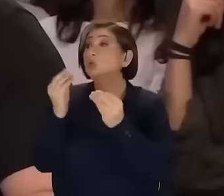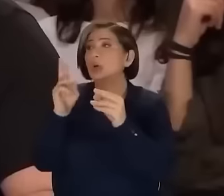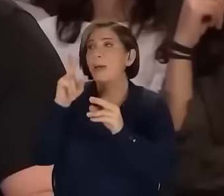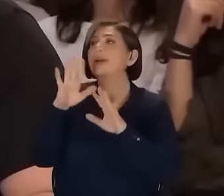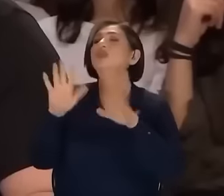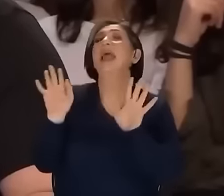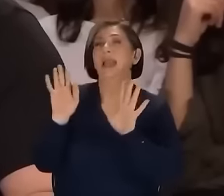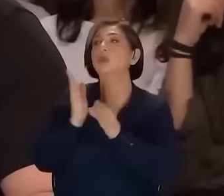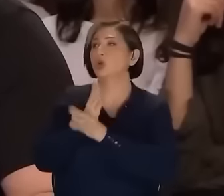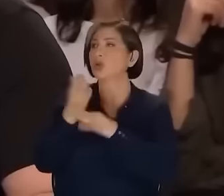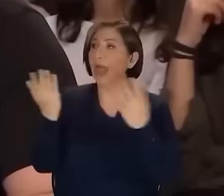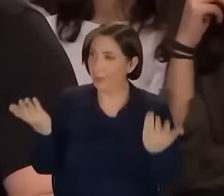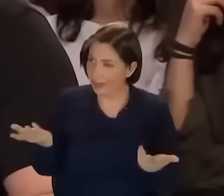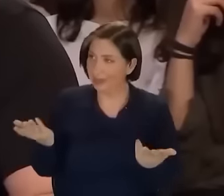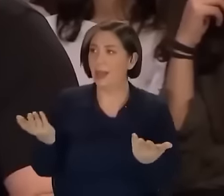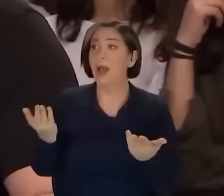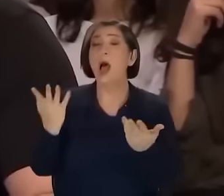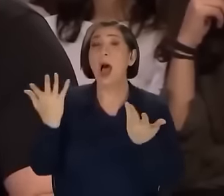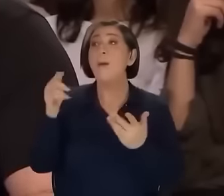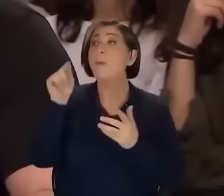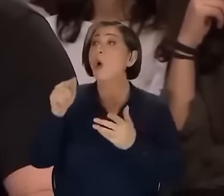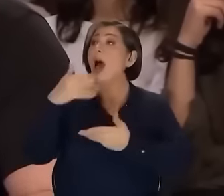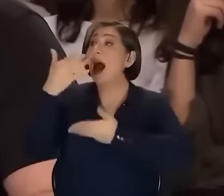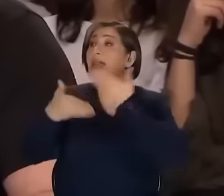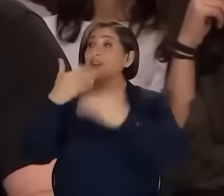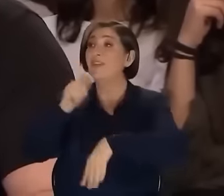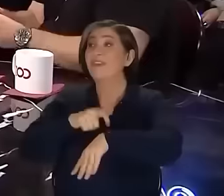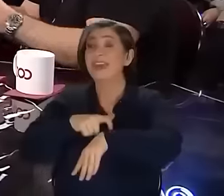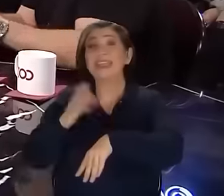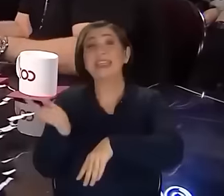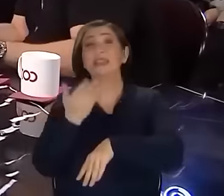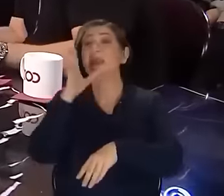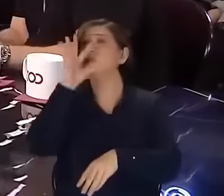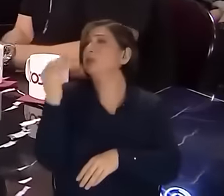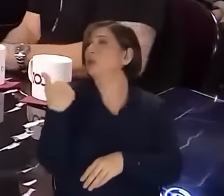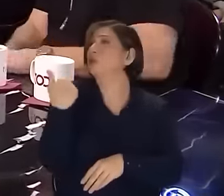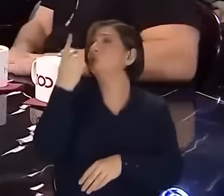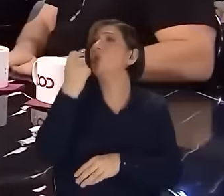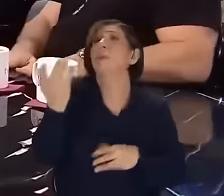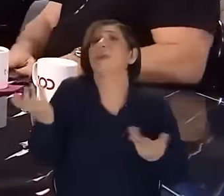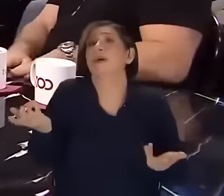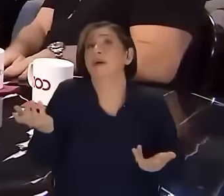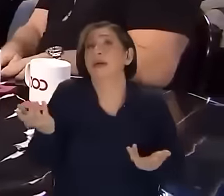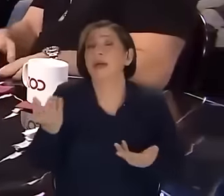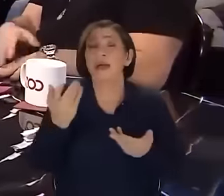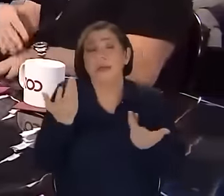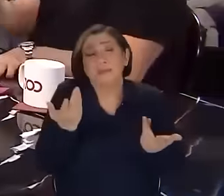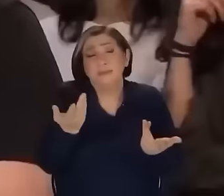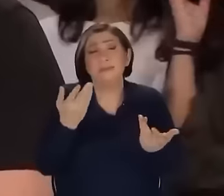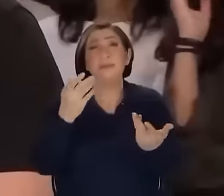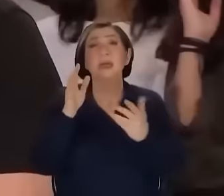yabancı değil doğrusu. Hı-hı. Elbette. Ama bu tariflerle vakit geçir... Yani kimse sormadığı için Okan... Tariflere